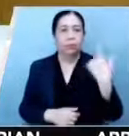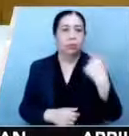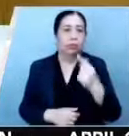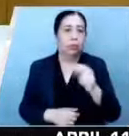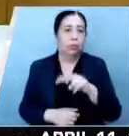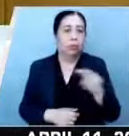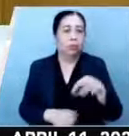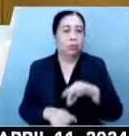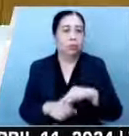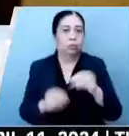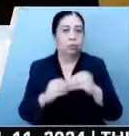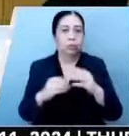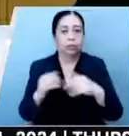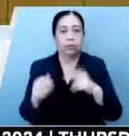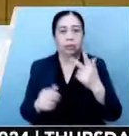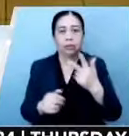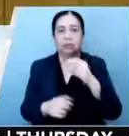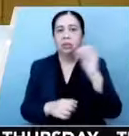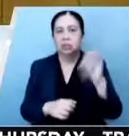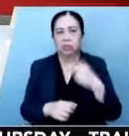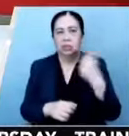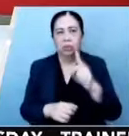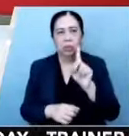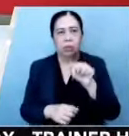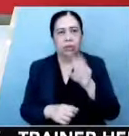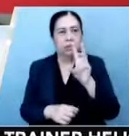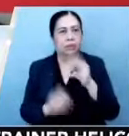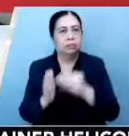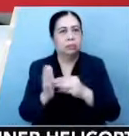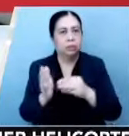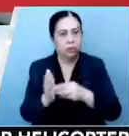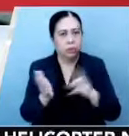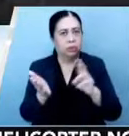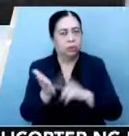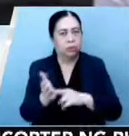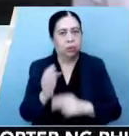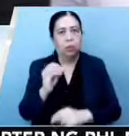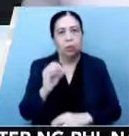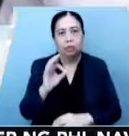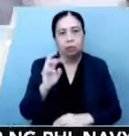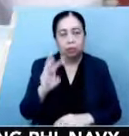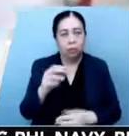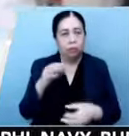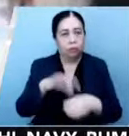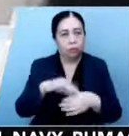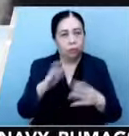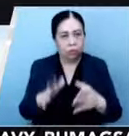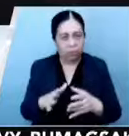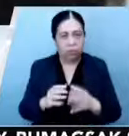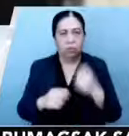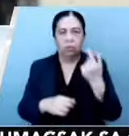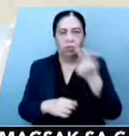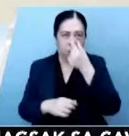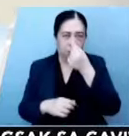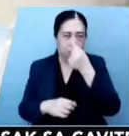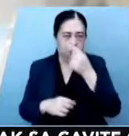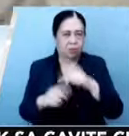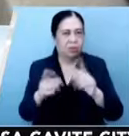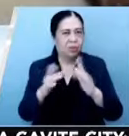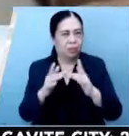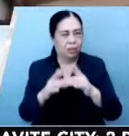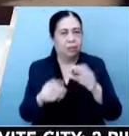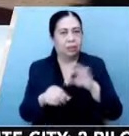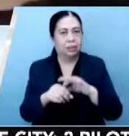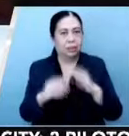mahigit 30% lang ng 1.6 million registered overseas voters ang bumoto. Dahil sa online voting, umaasa